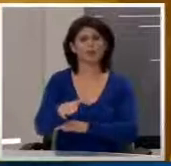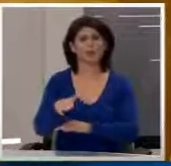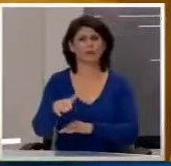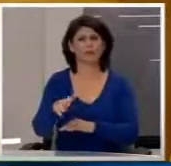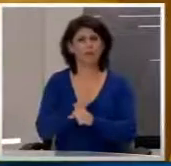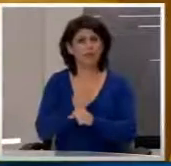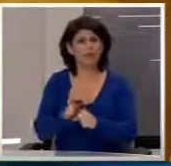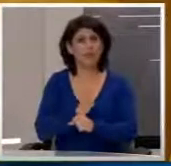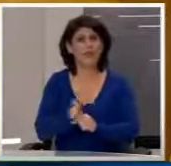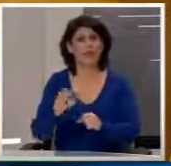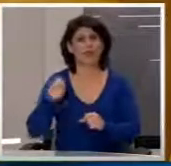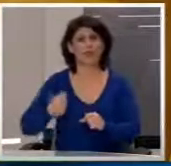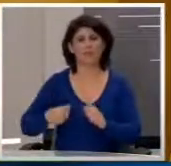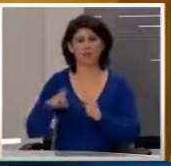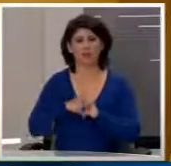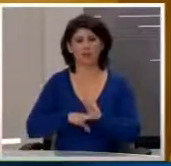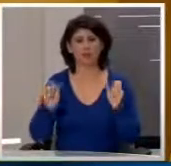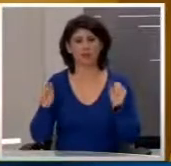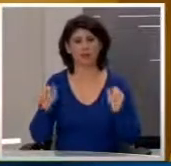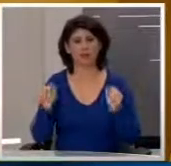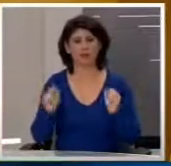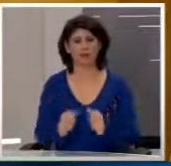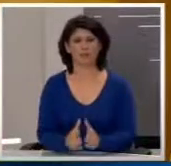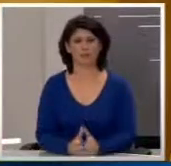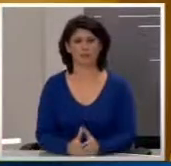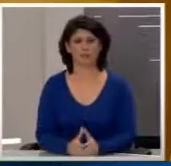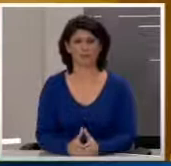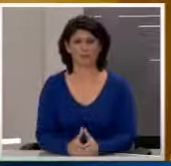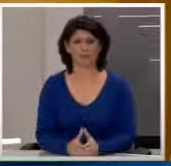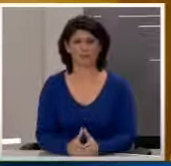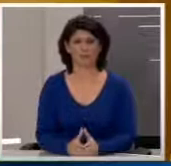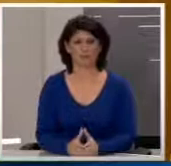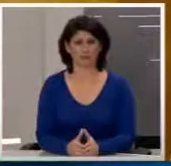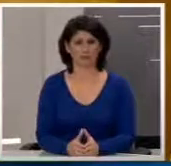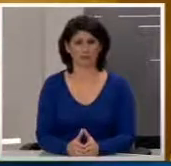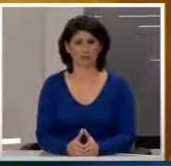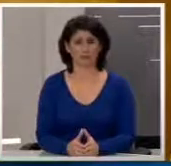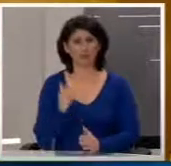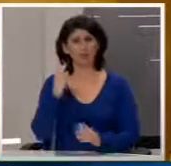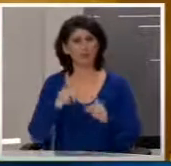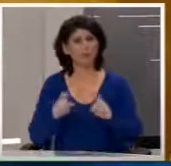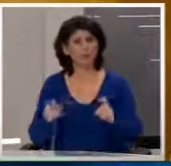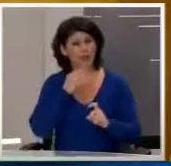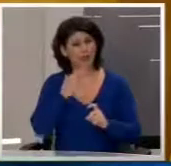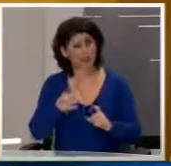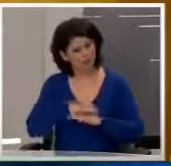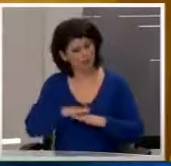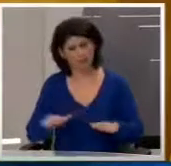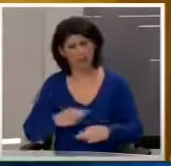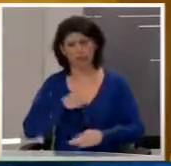και διάλυση του δημόσιου συστήματος υγείας. Θα πω και κάτι ακόμη, δύο πράγματα ακόμη και θα κλείσω, κύριε Πρόεδρε.